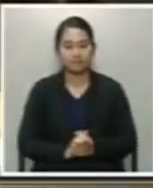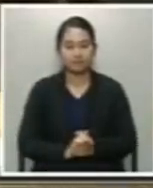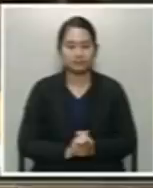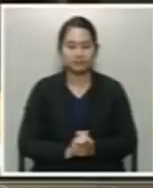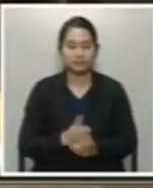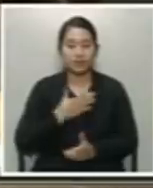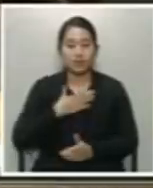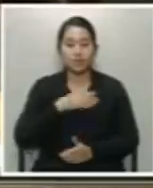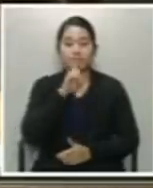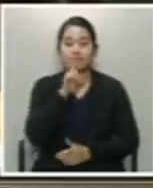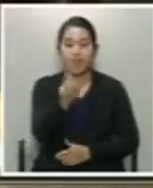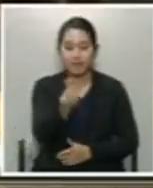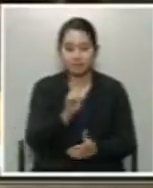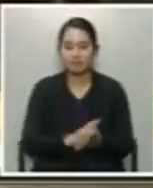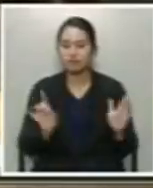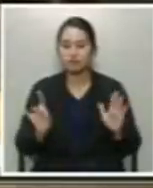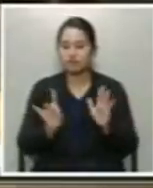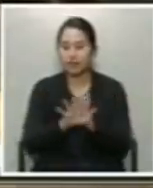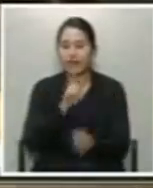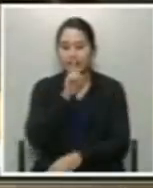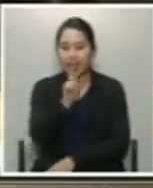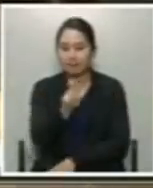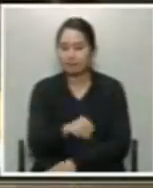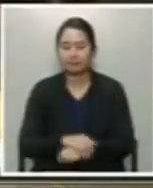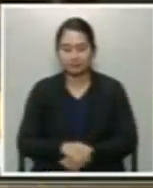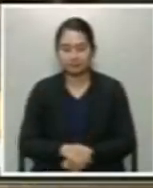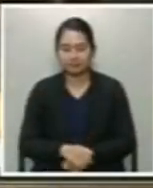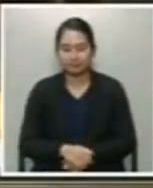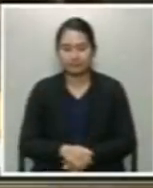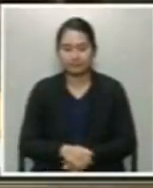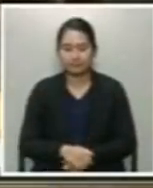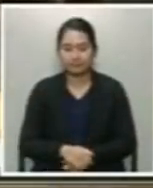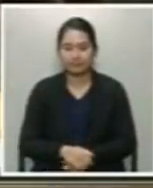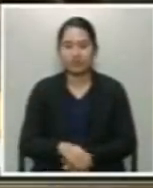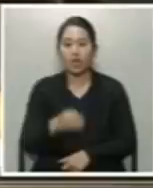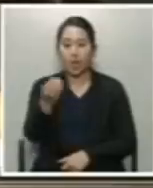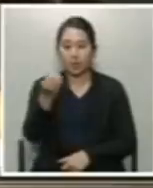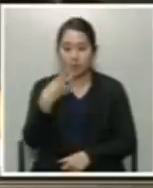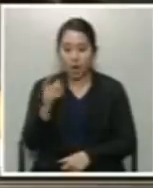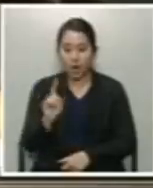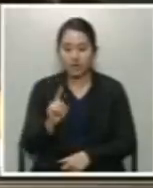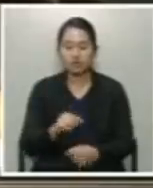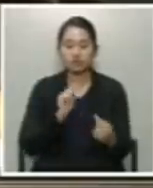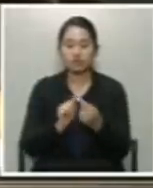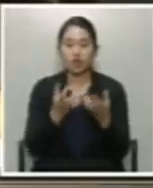ผมเรียนถามนะฮะเป็นครั้งสุดท้ายจริงๆคือท่านบอกว่าท่านเห็นอัตราการใช้กำลังการ